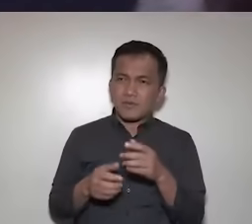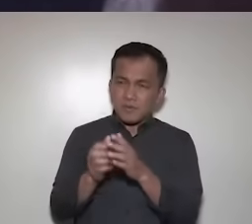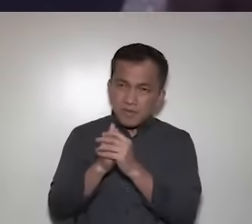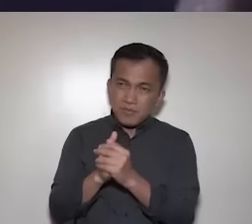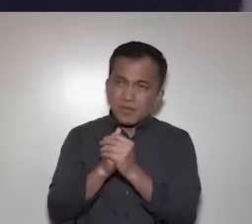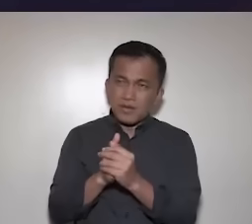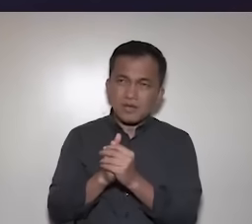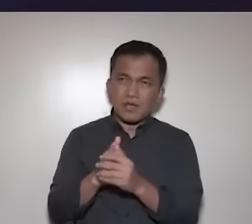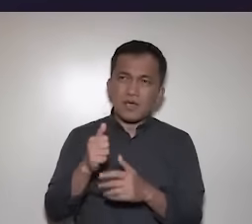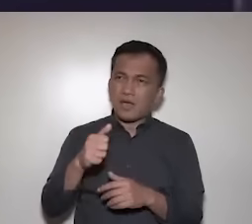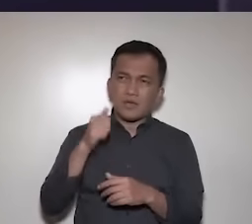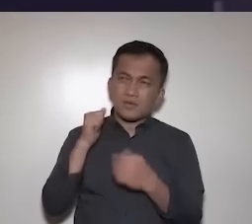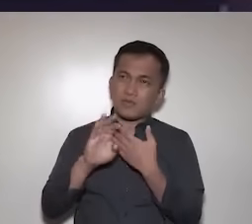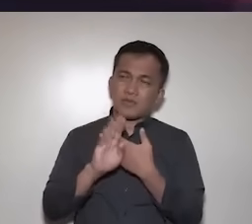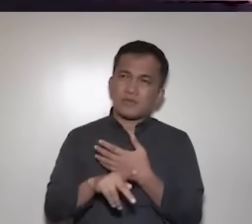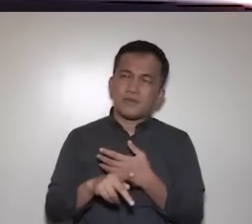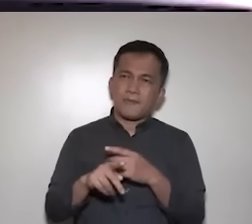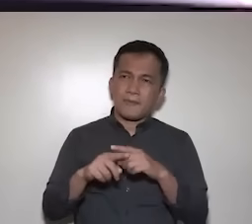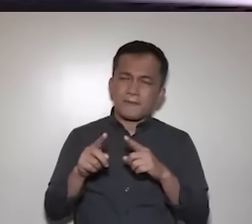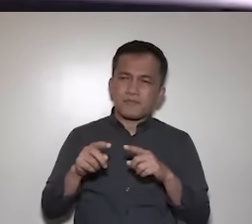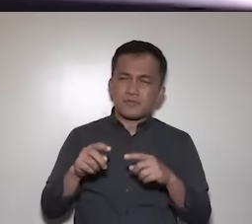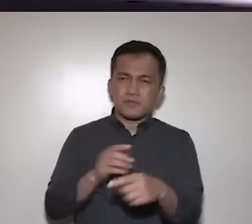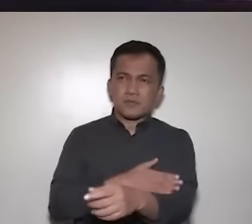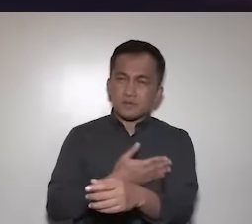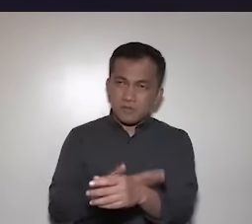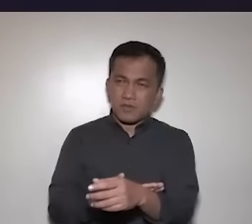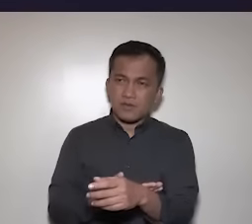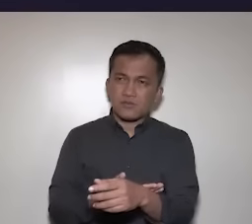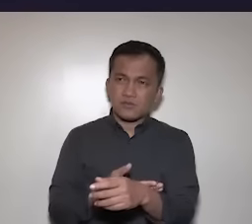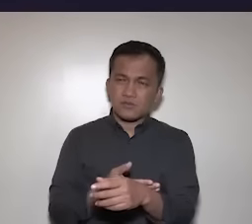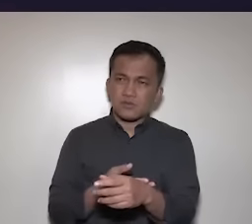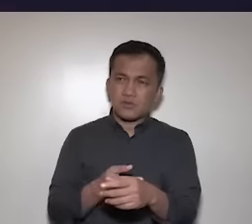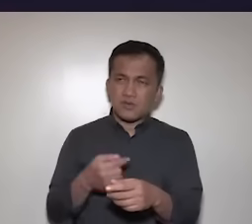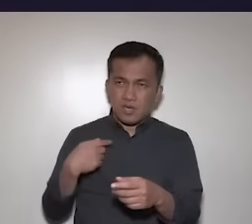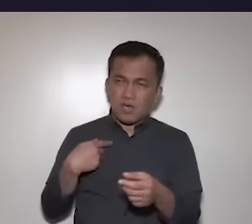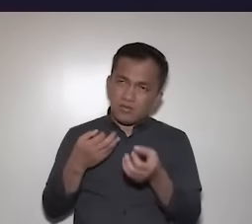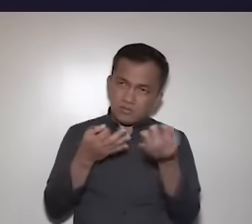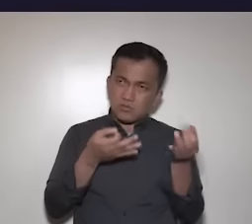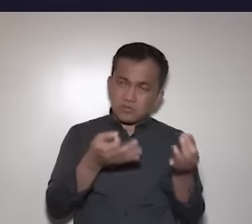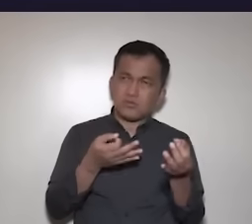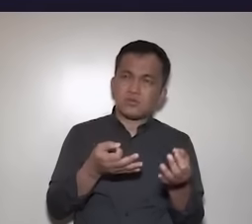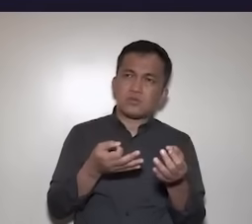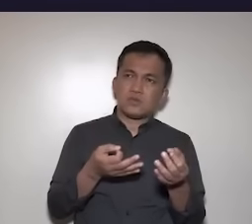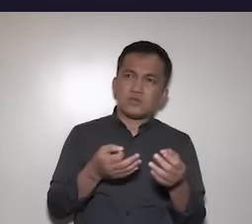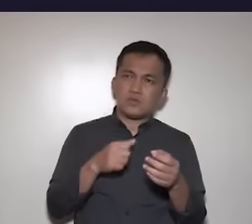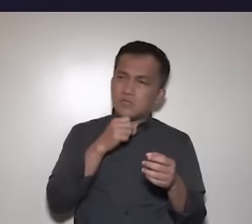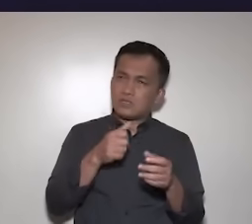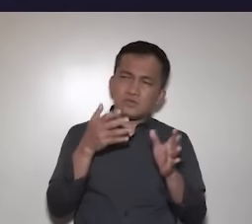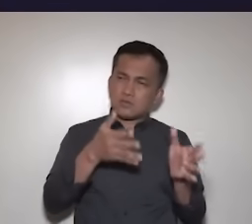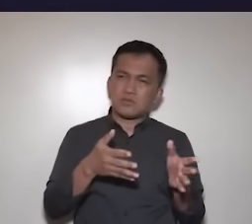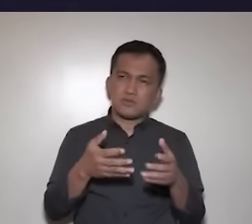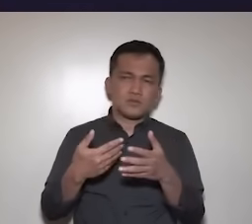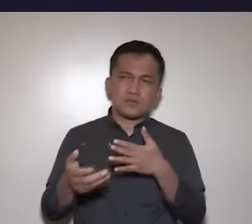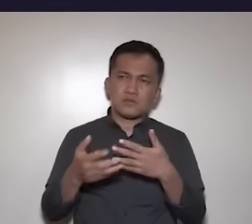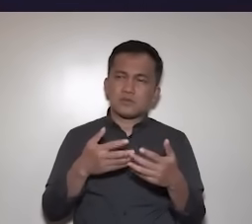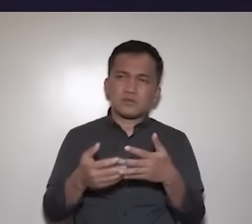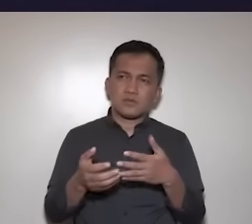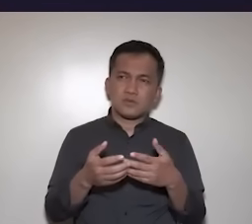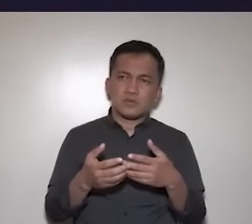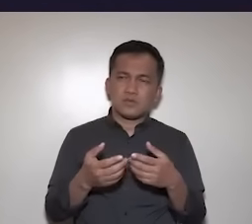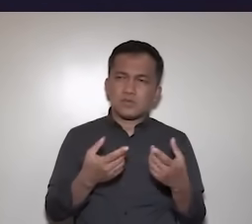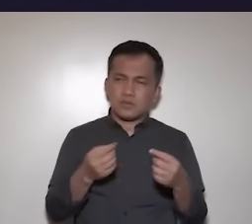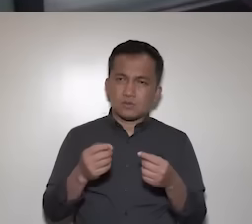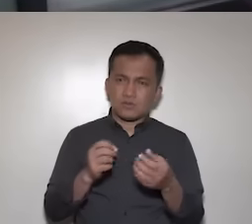ko. Ayaw ko na makipagbalikan, pero yung mga anak ko, susustentuhin ko na lang kung hindi ko sila papababayaan kahit gagawa po tayo